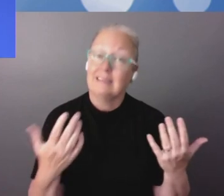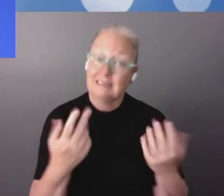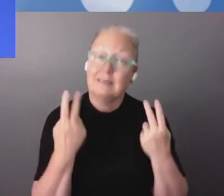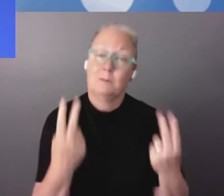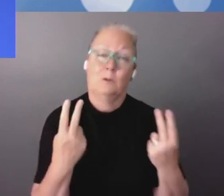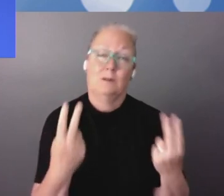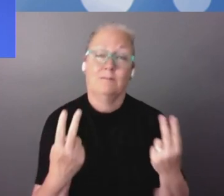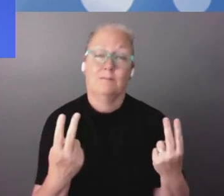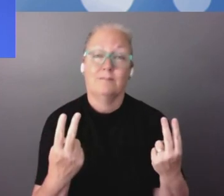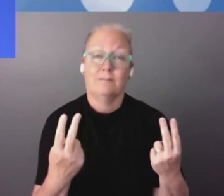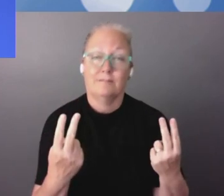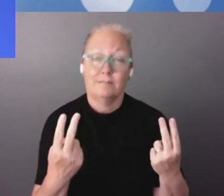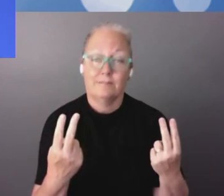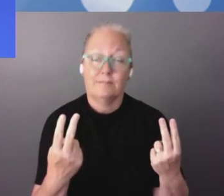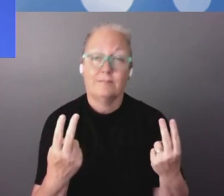других организаций,